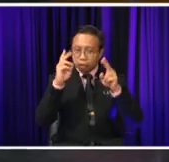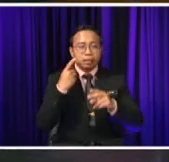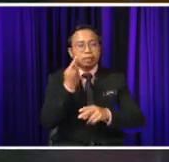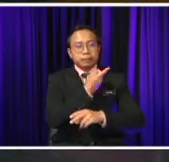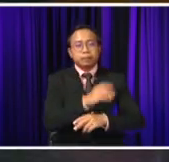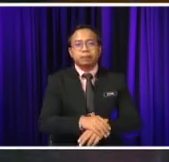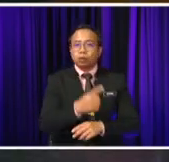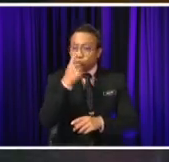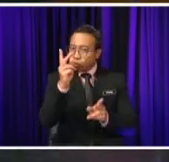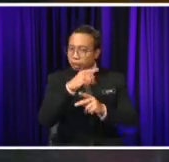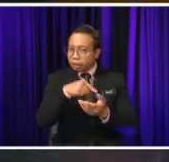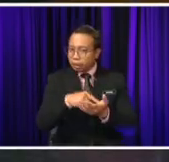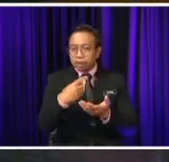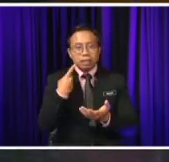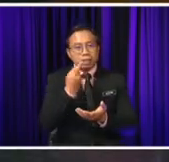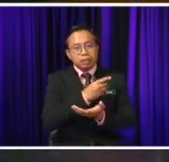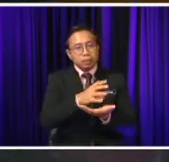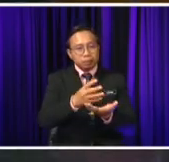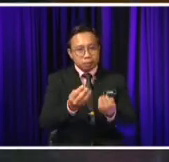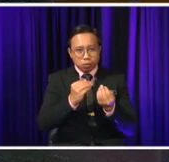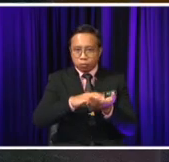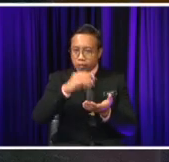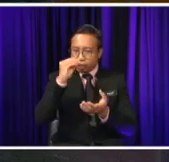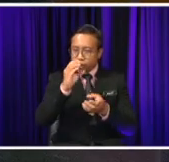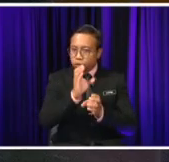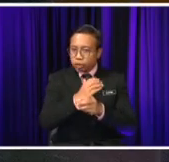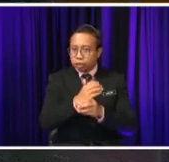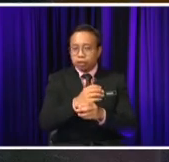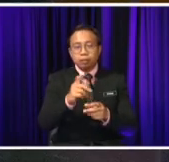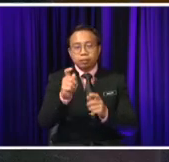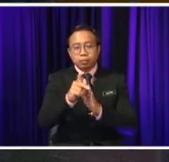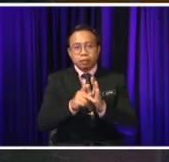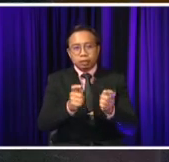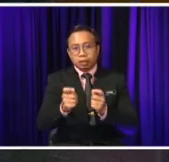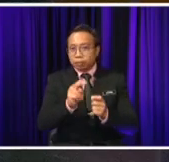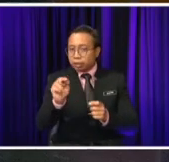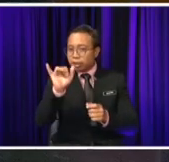untuk belajar tentang ciri-ciri petakbiran yang hebat silahkan